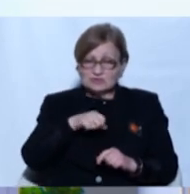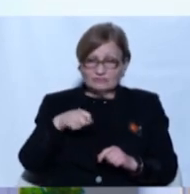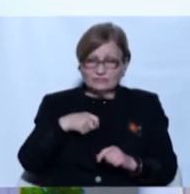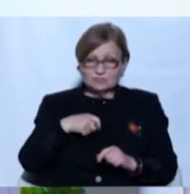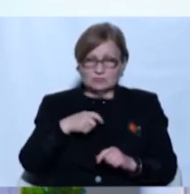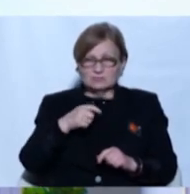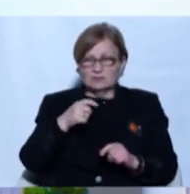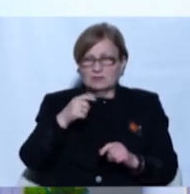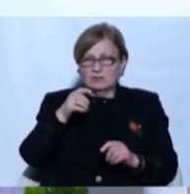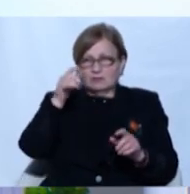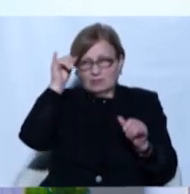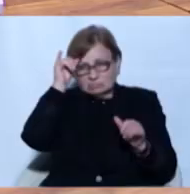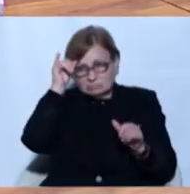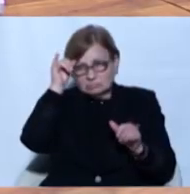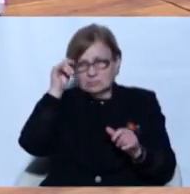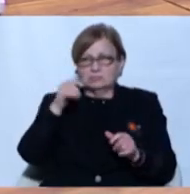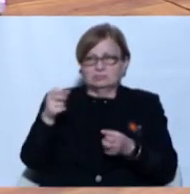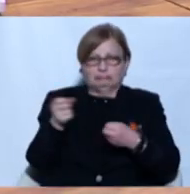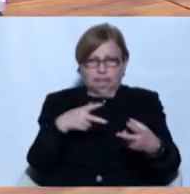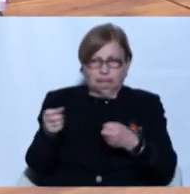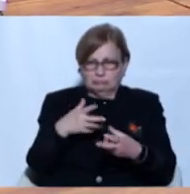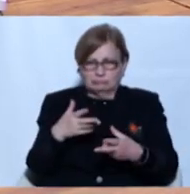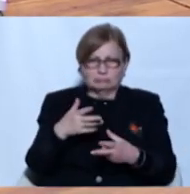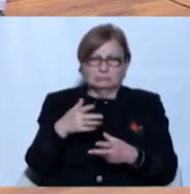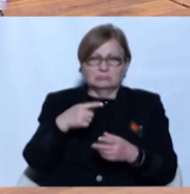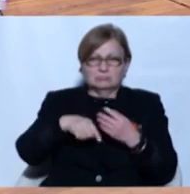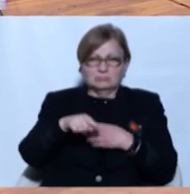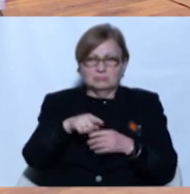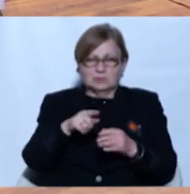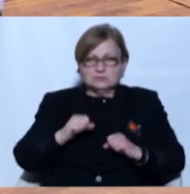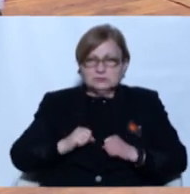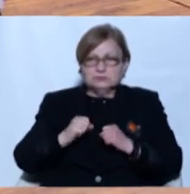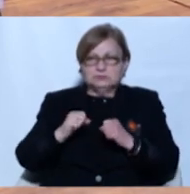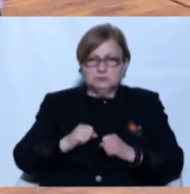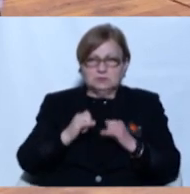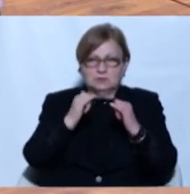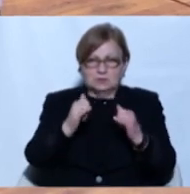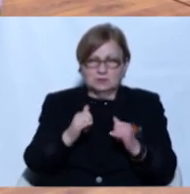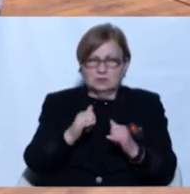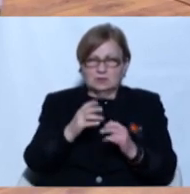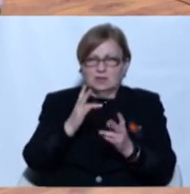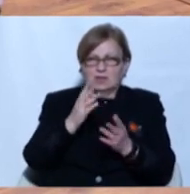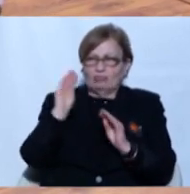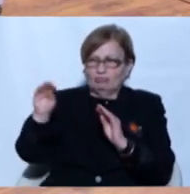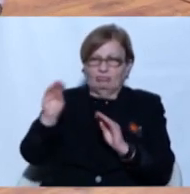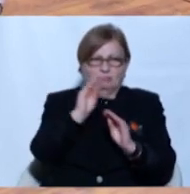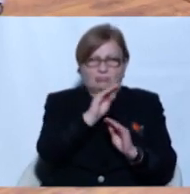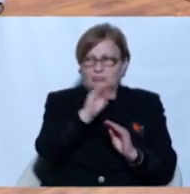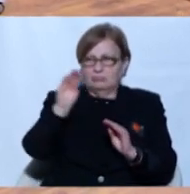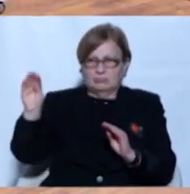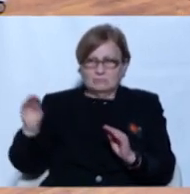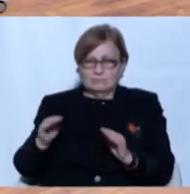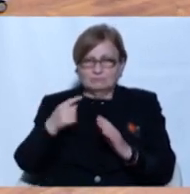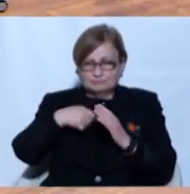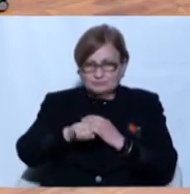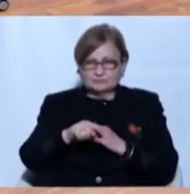სიბნელით, დახვდი მოძმის მტრობით, ამას მიუძღვენი მთელი ემი, ძვირის ლაპარაკს მიუძღვენი მთელი შენი ცხოვრება,